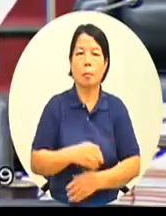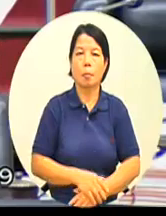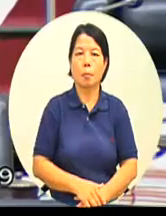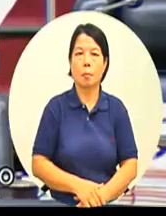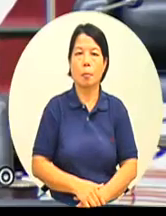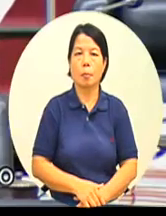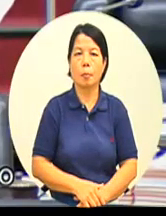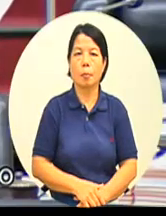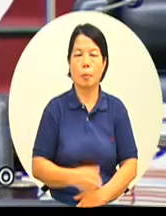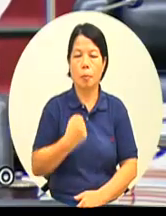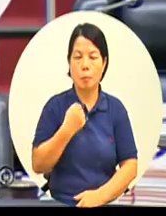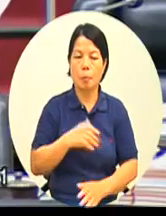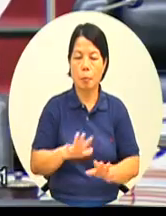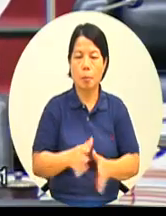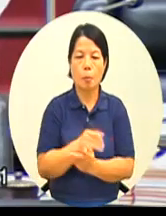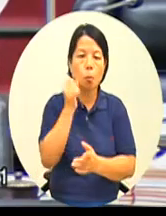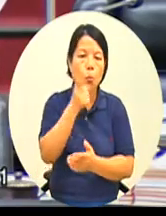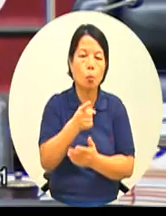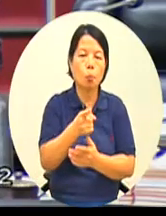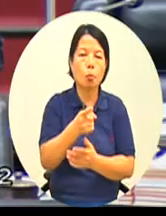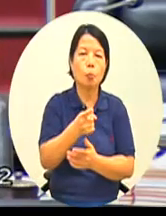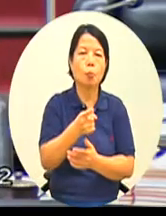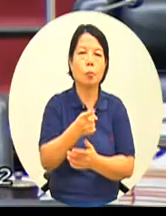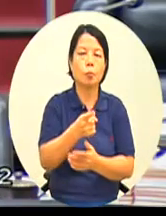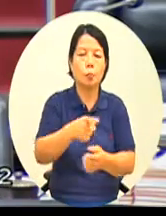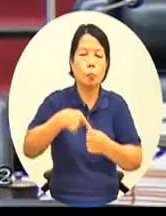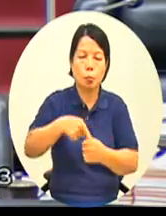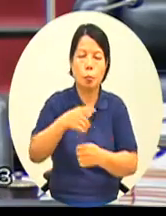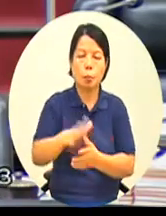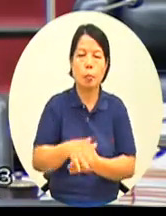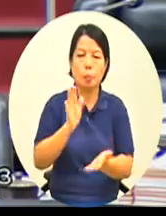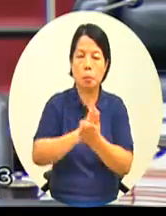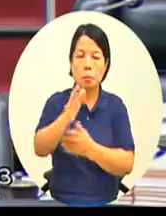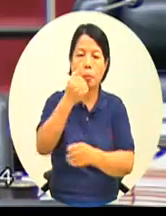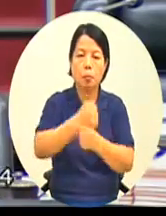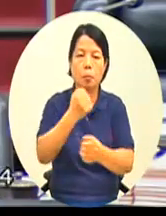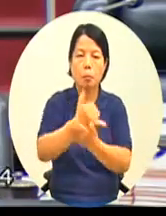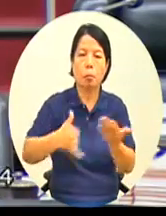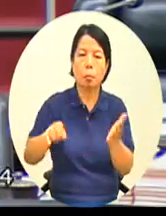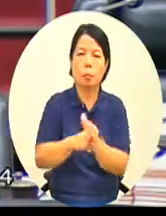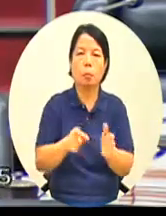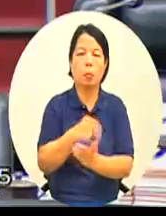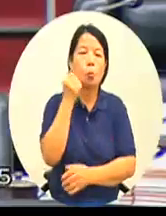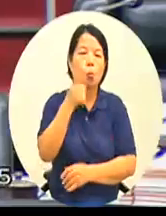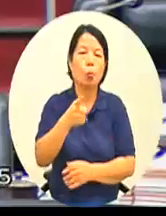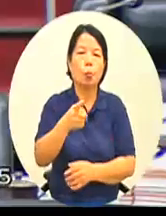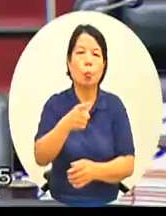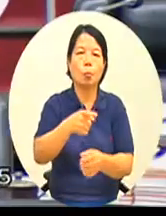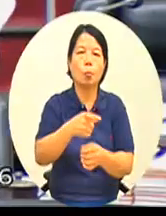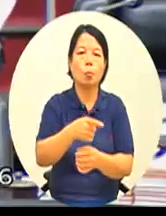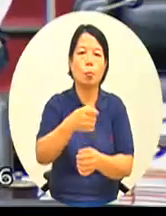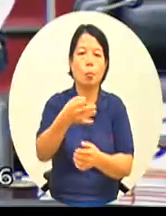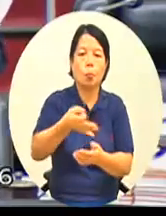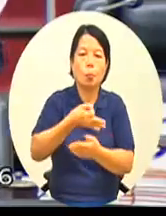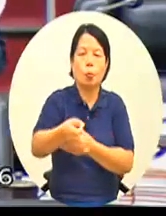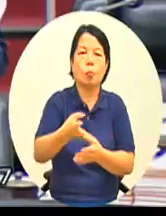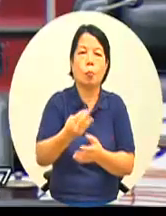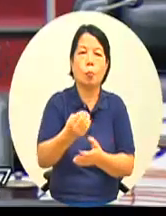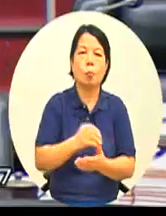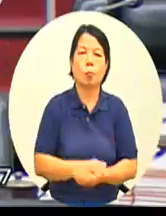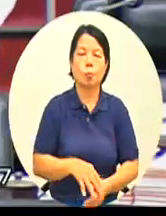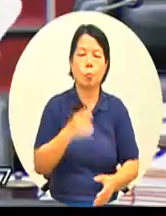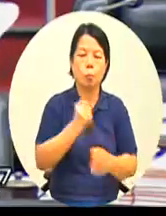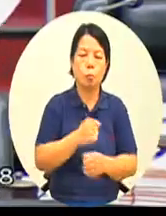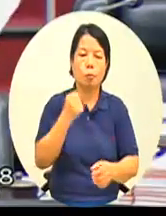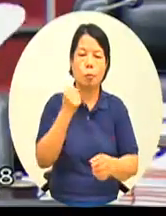好，你知道月退俸是多少吗？您以后退休的时候，局长你的月退俸大概有多少吗？或者是公务人